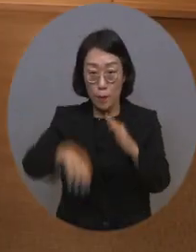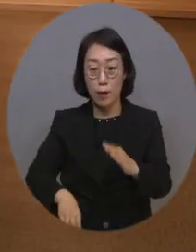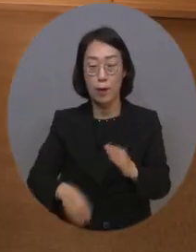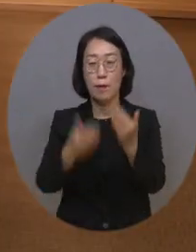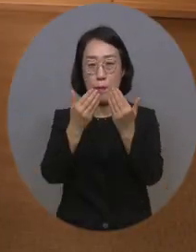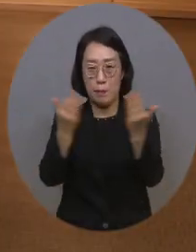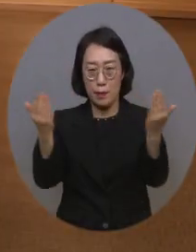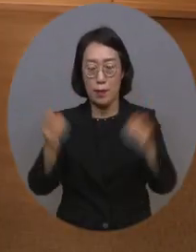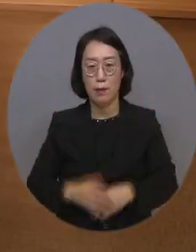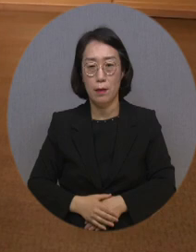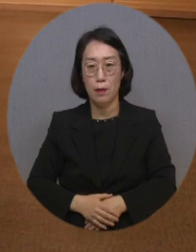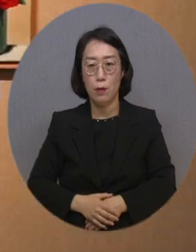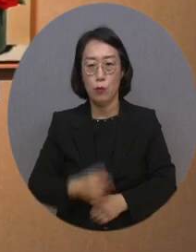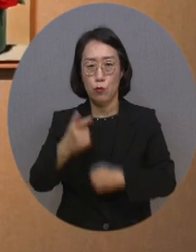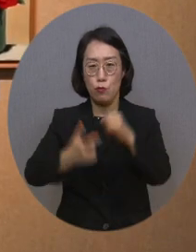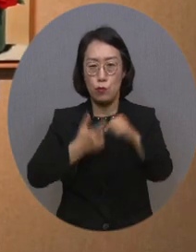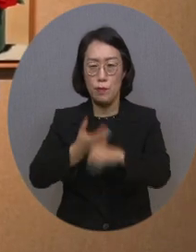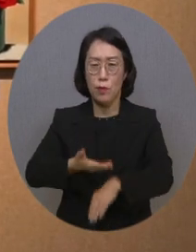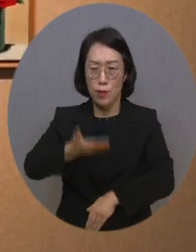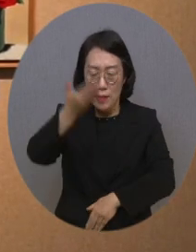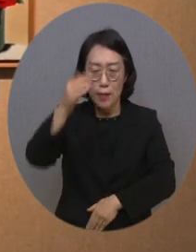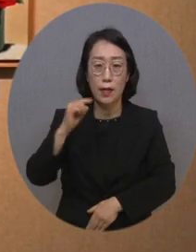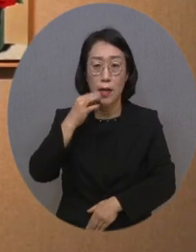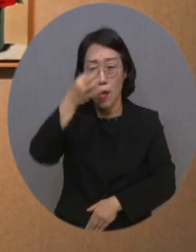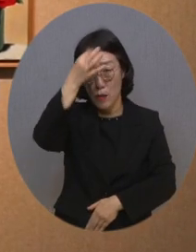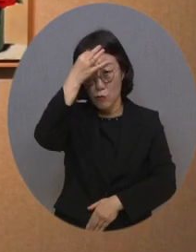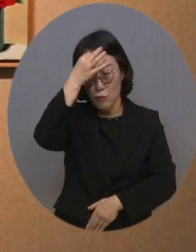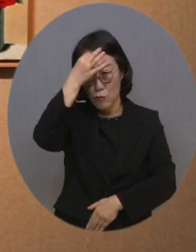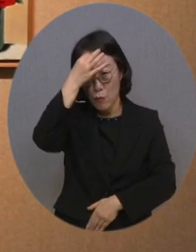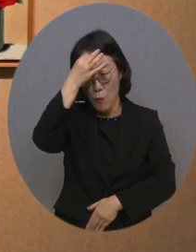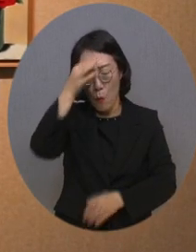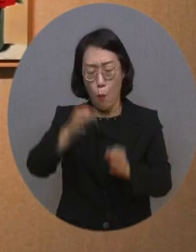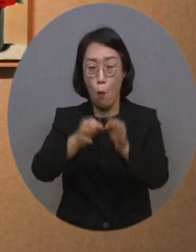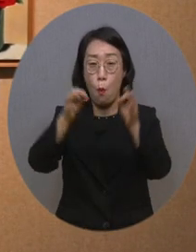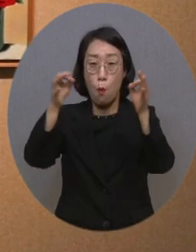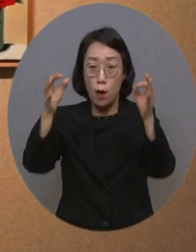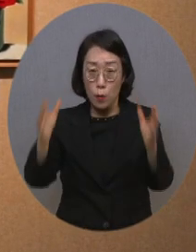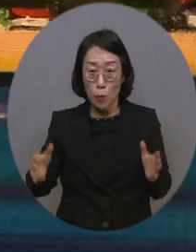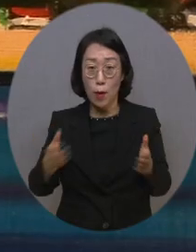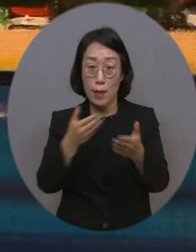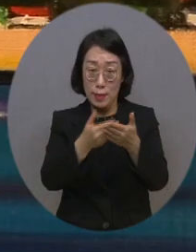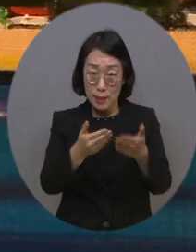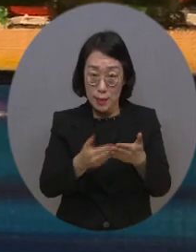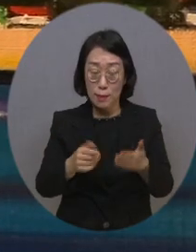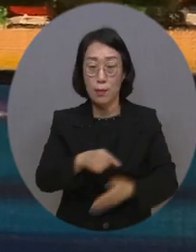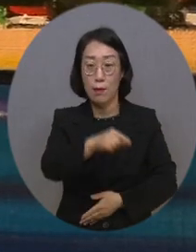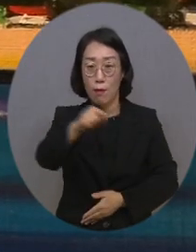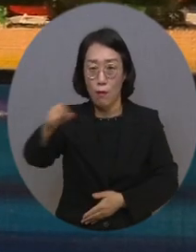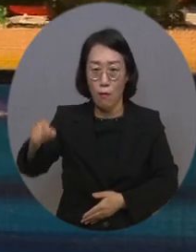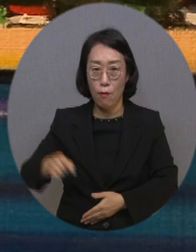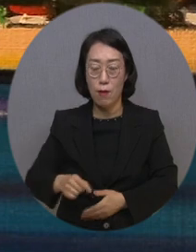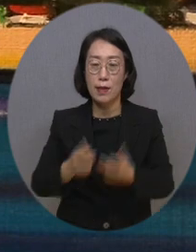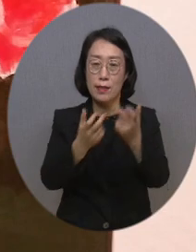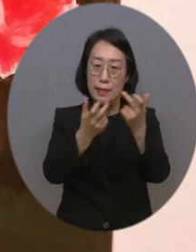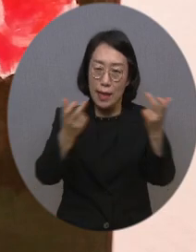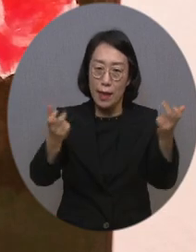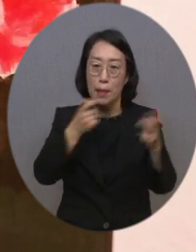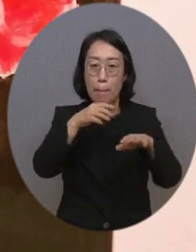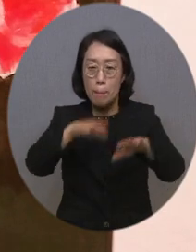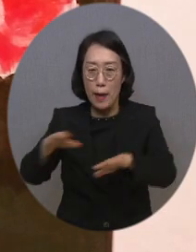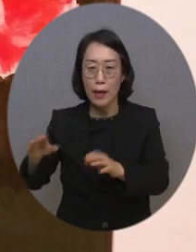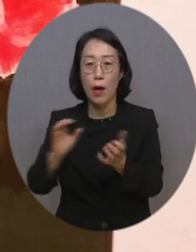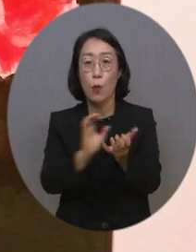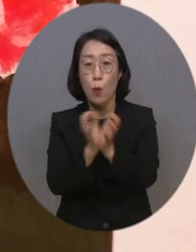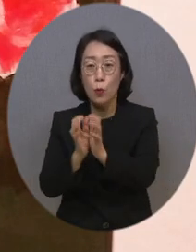60여 년의 긴 세월, 예술의 길을 걸어온 김덕기 작가의 작품들은 우리나라의 산과 바다,